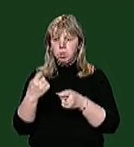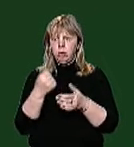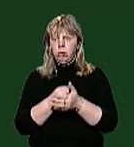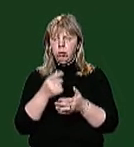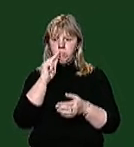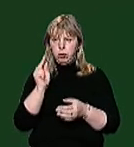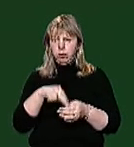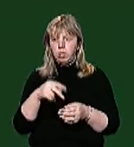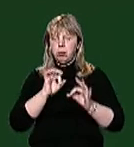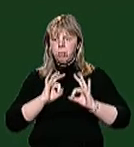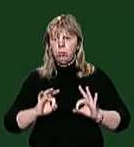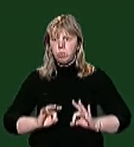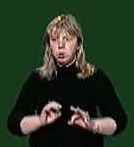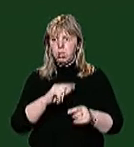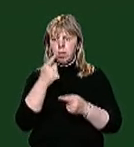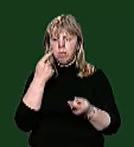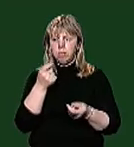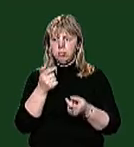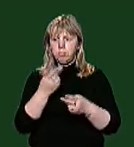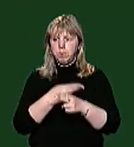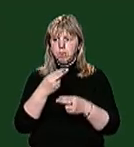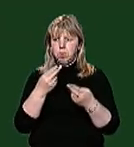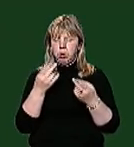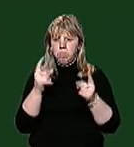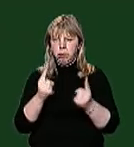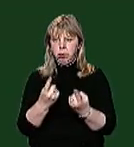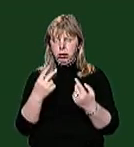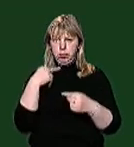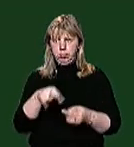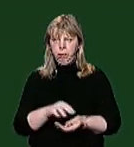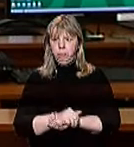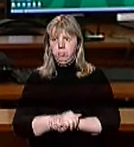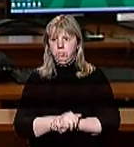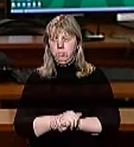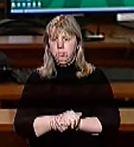заходу. Прокуратура області клопотатиме про його безальтернативне тримання під вартою.